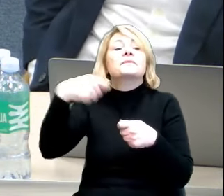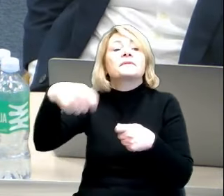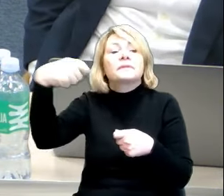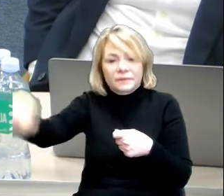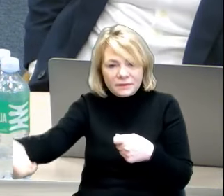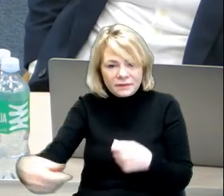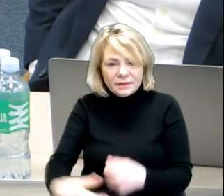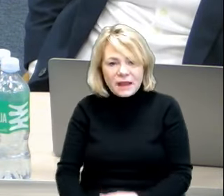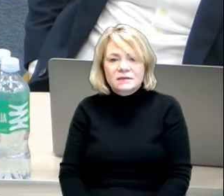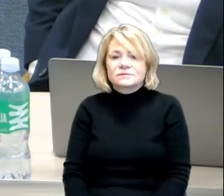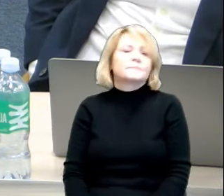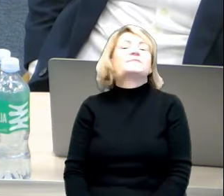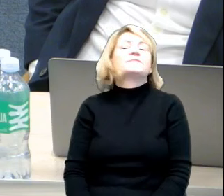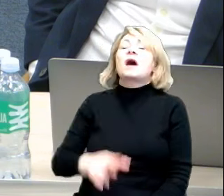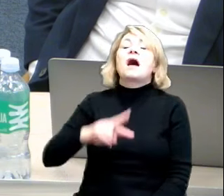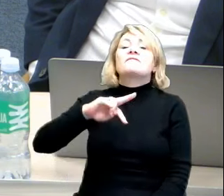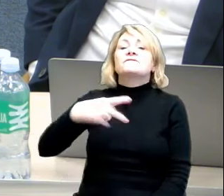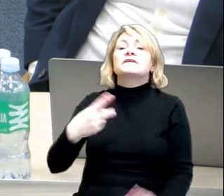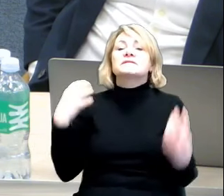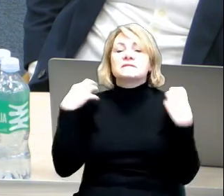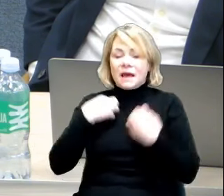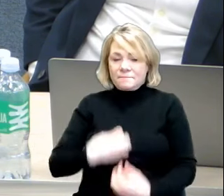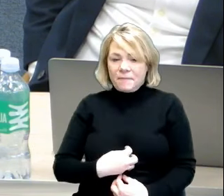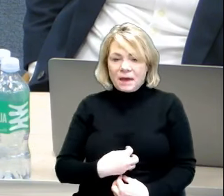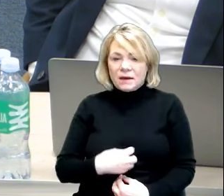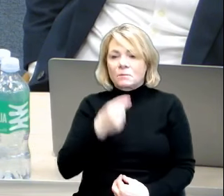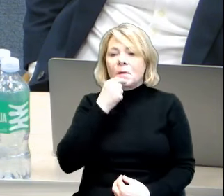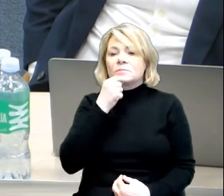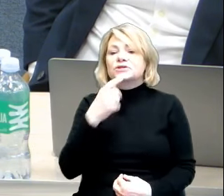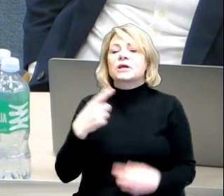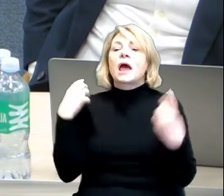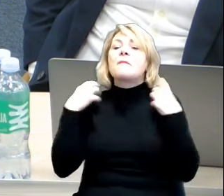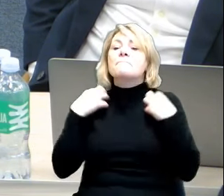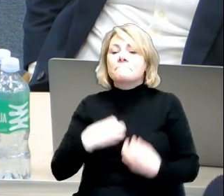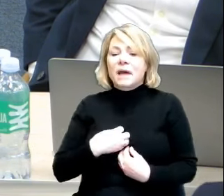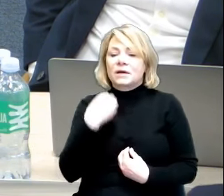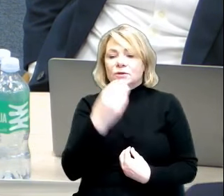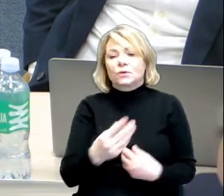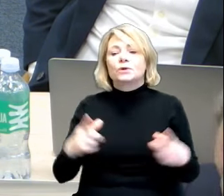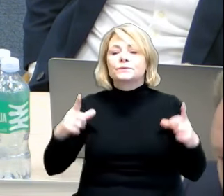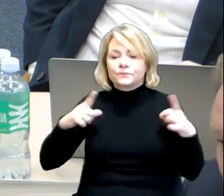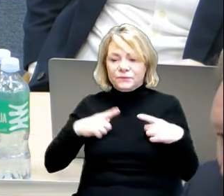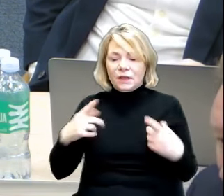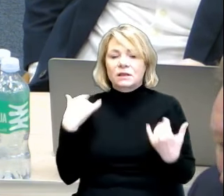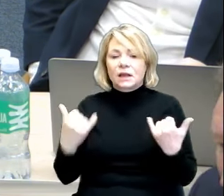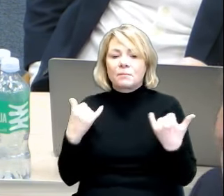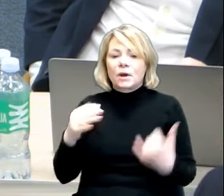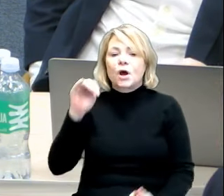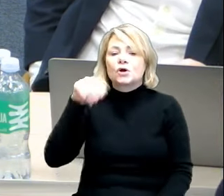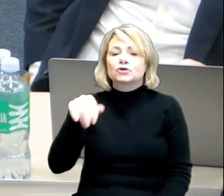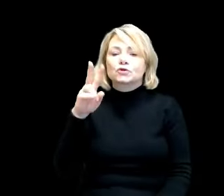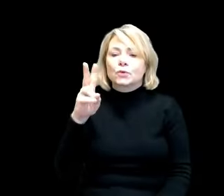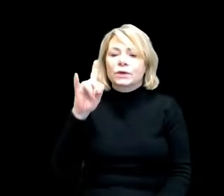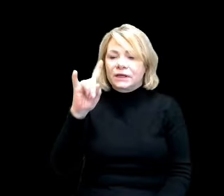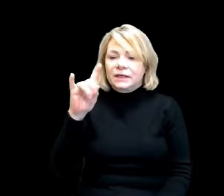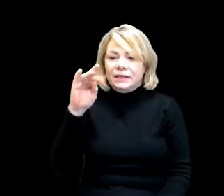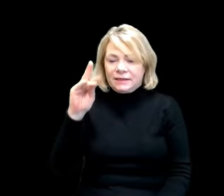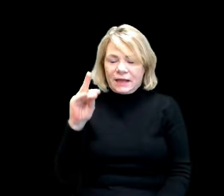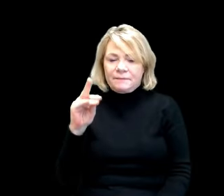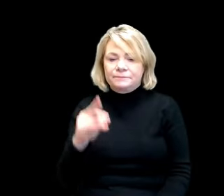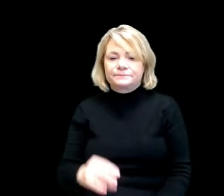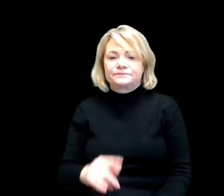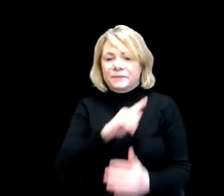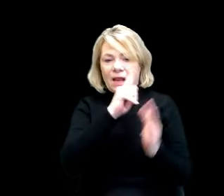vicemeram bus tad merui šiek tiek atokvepio sekantis klausimas vicemerei linai šukytei korsakį užduos kolegė aušarą pocevičiūtė